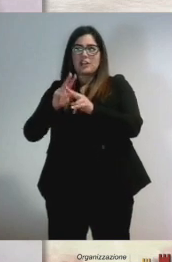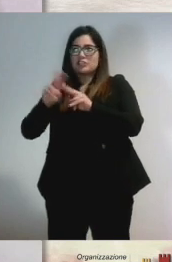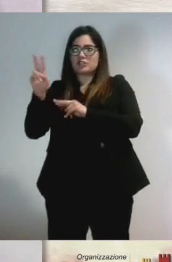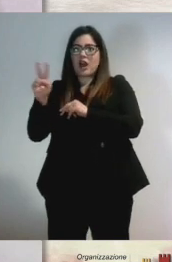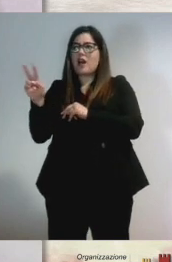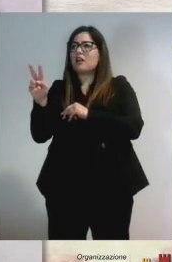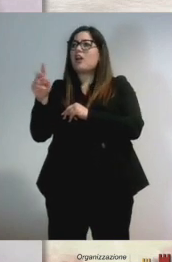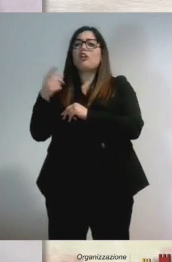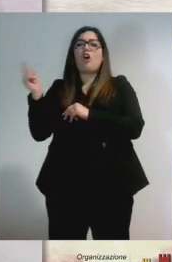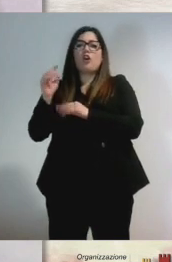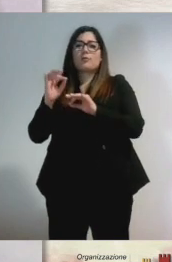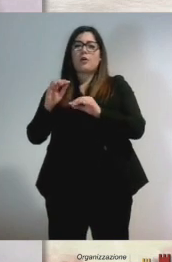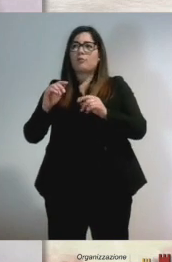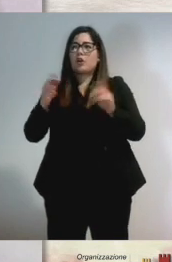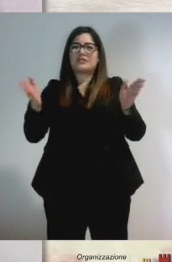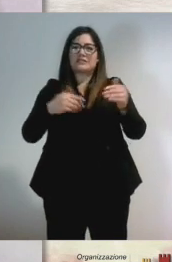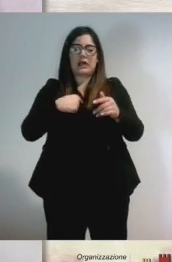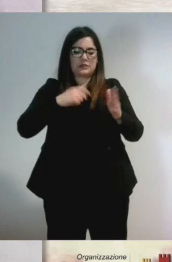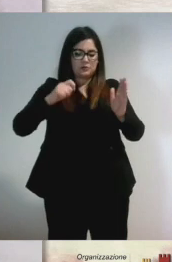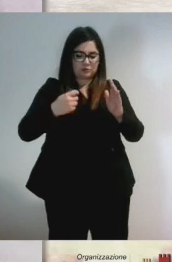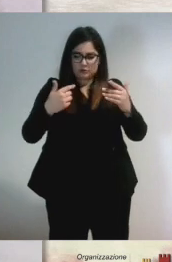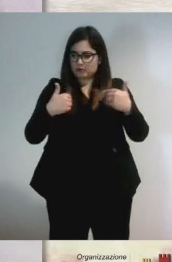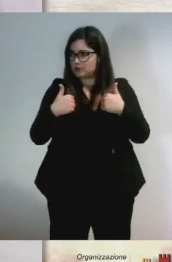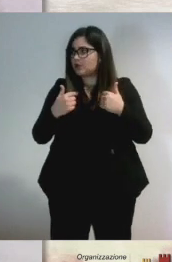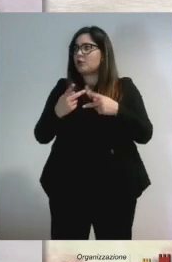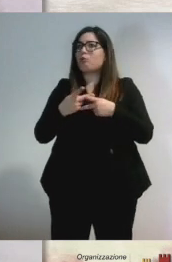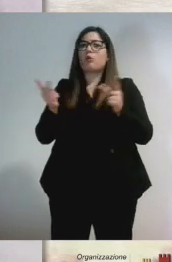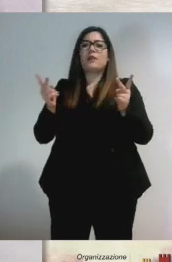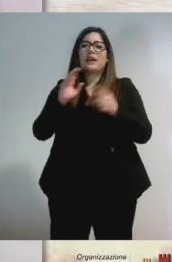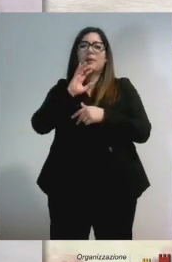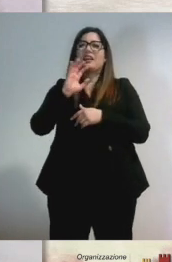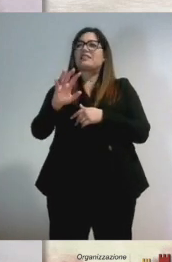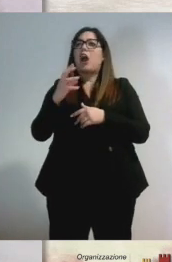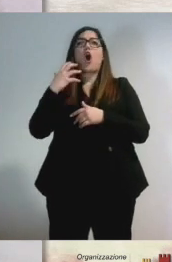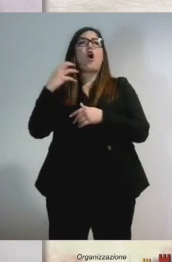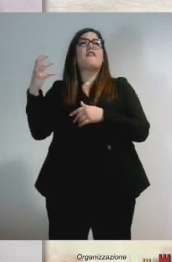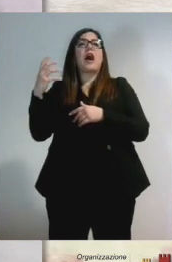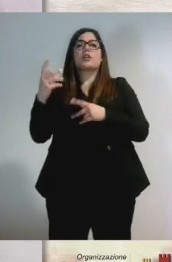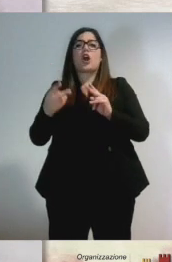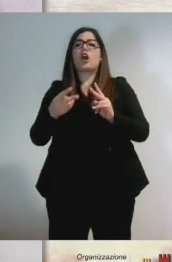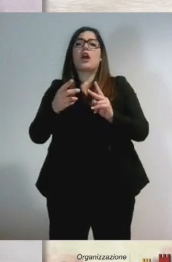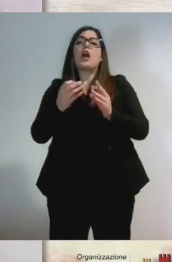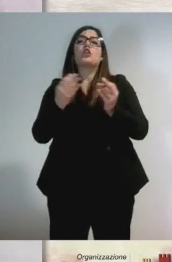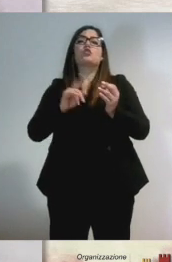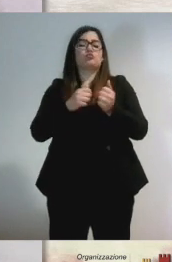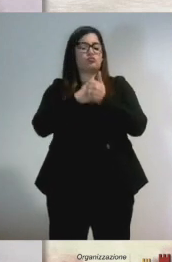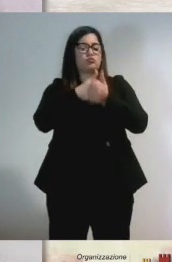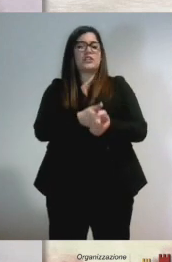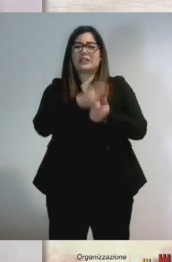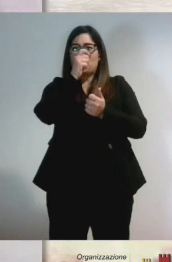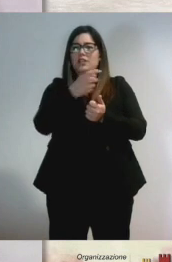lamentavano del fatto che pubblicamente aveva attaccato quel governo che non rispondeva alle stanze degli enti locali io di sì o